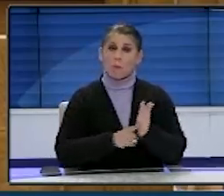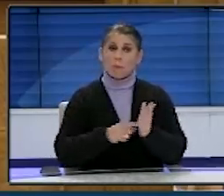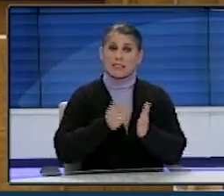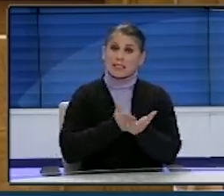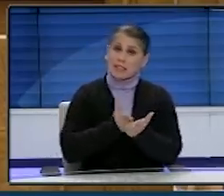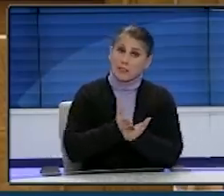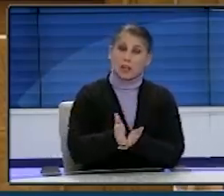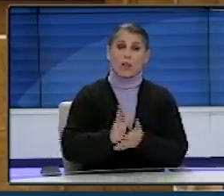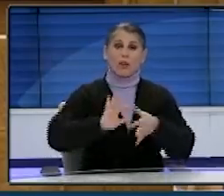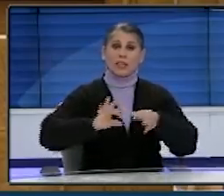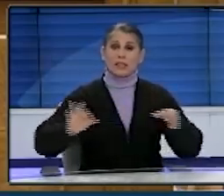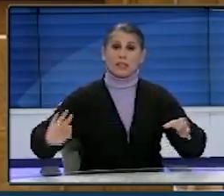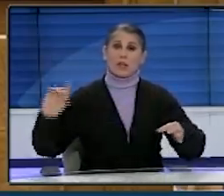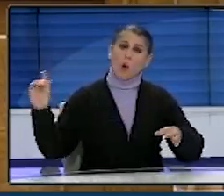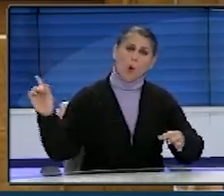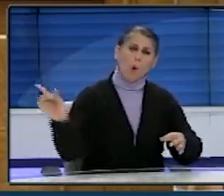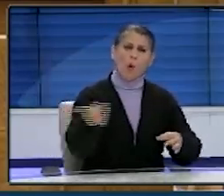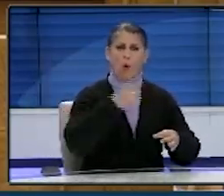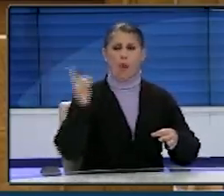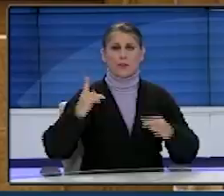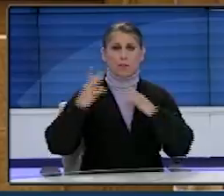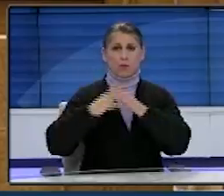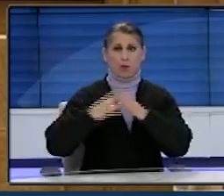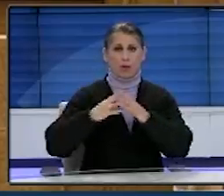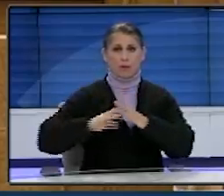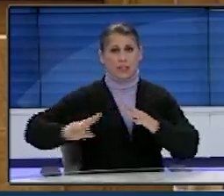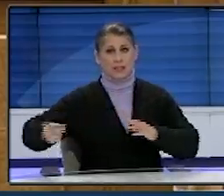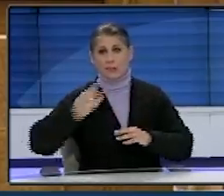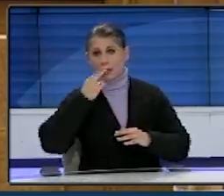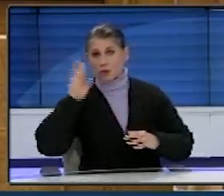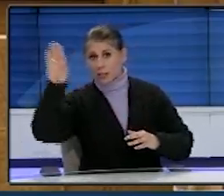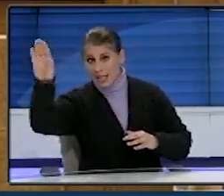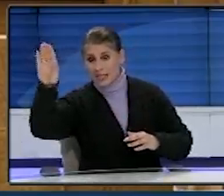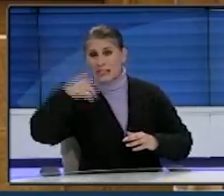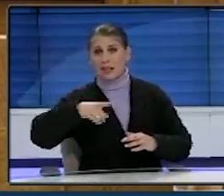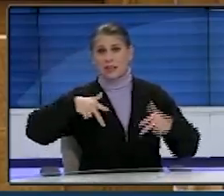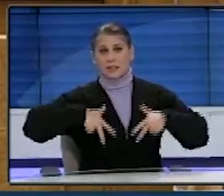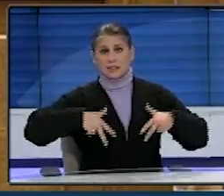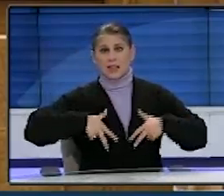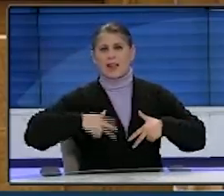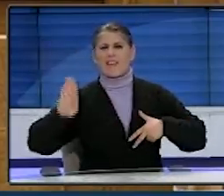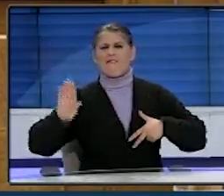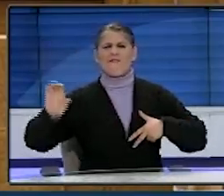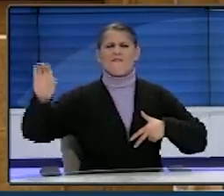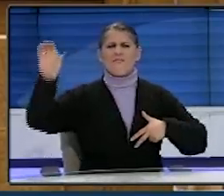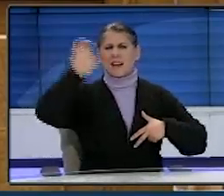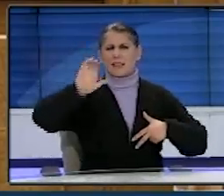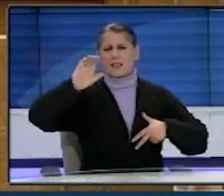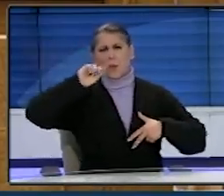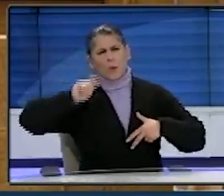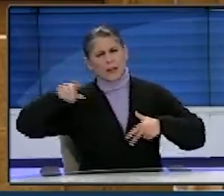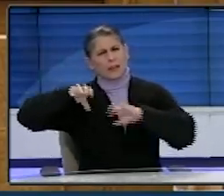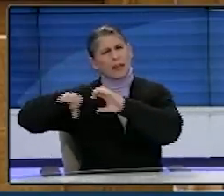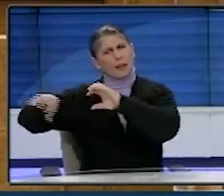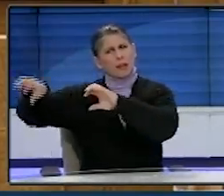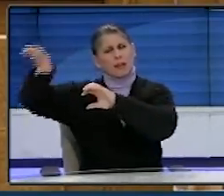και δικαιωθεί ιστορικά όλοι αυτοί που πολέμησαν στο πλευρό των Ναζί στις χώρες της Βαλτικής και σε άλλες χώρες